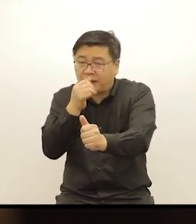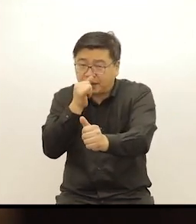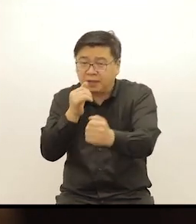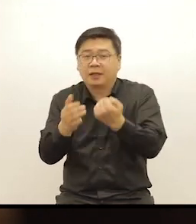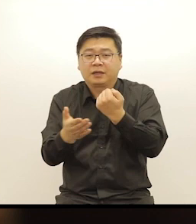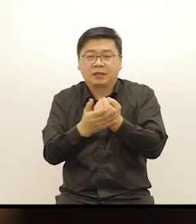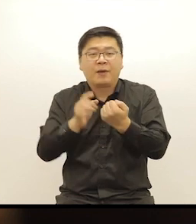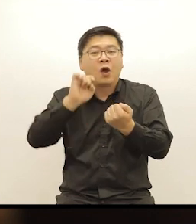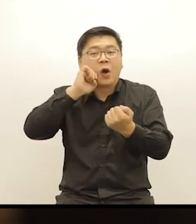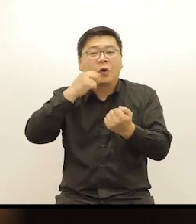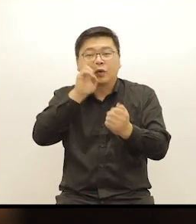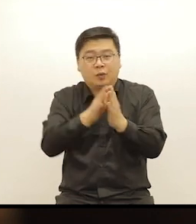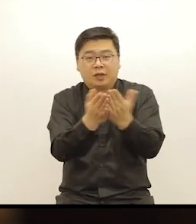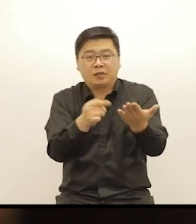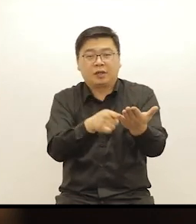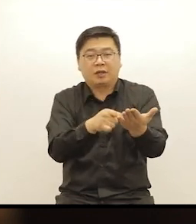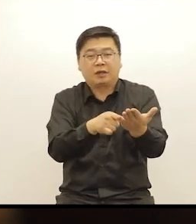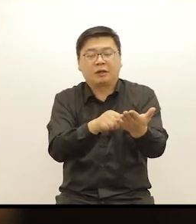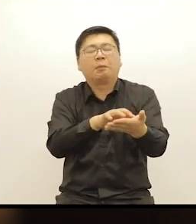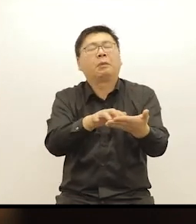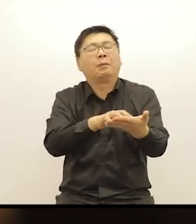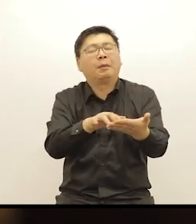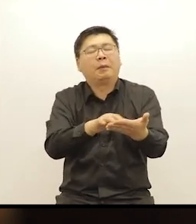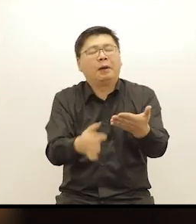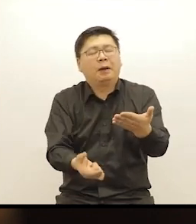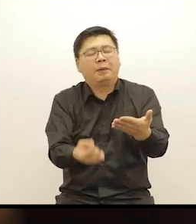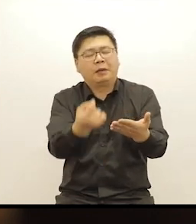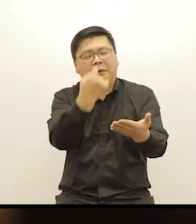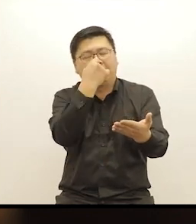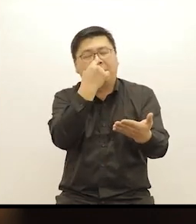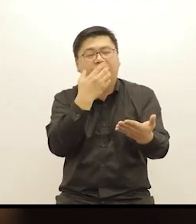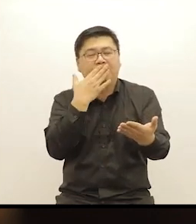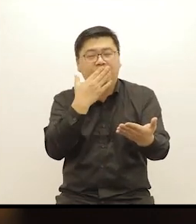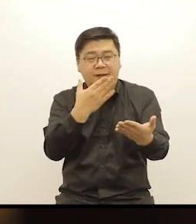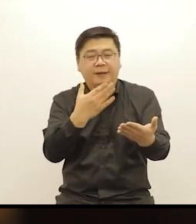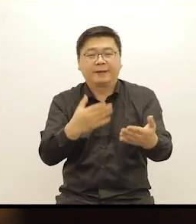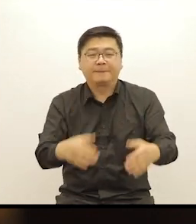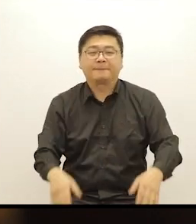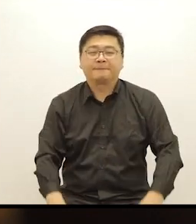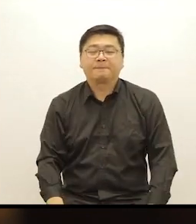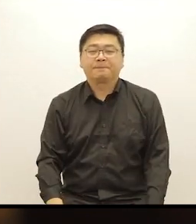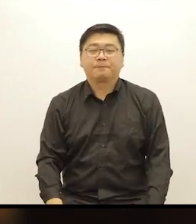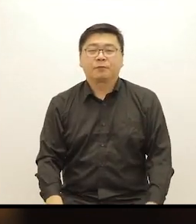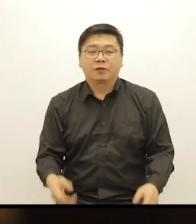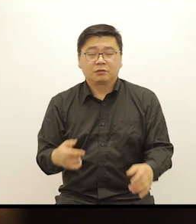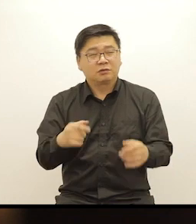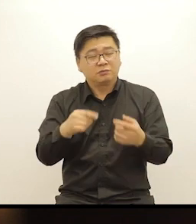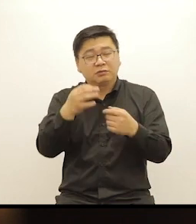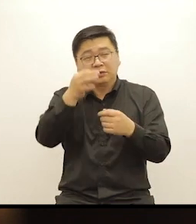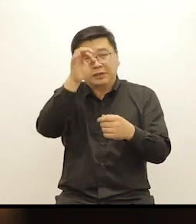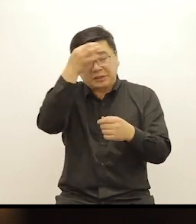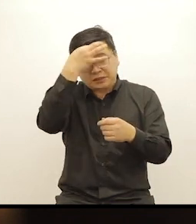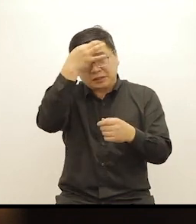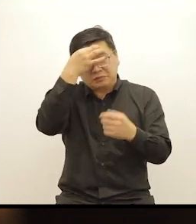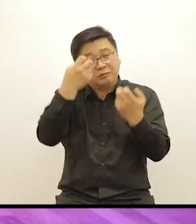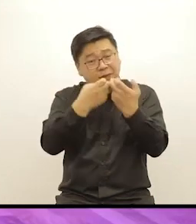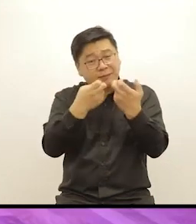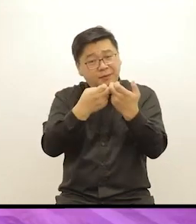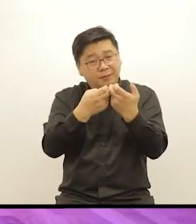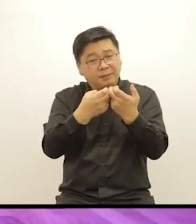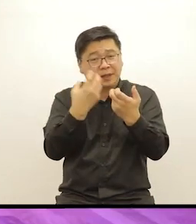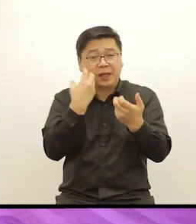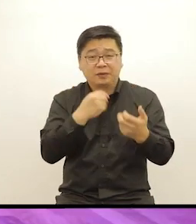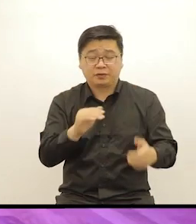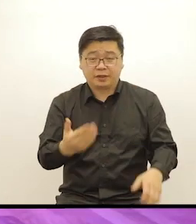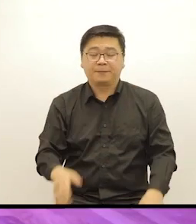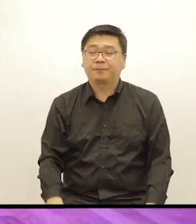어려운 악보들도 어느 정도 빨리 또 이렇게 완성이 되고 하는 예, 그런 노하우가 또 생기더라고요. 네.